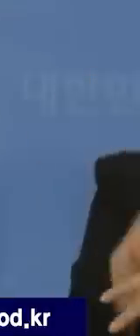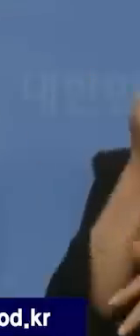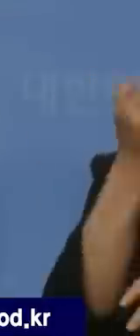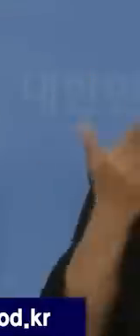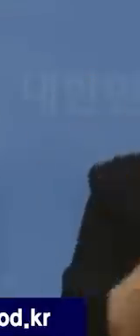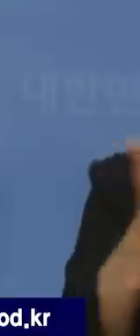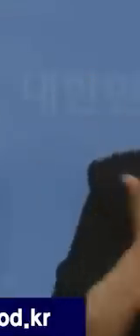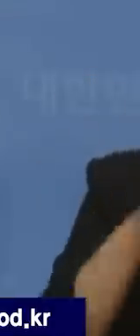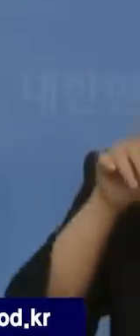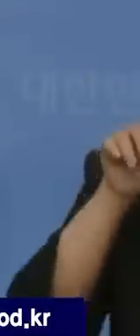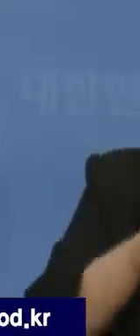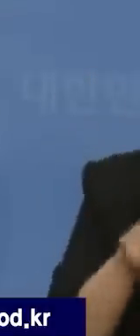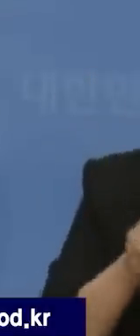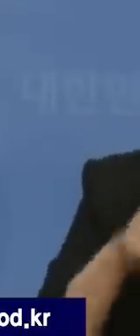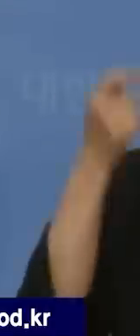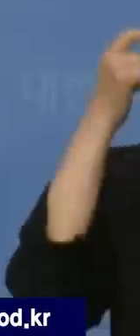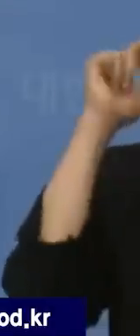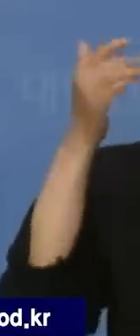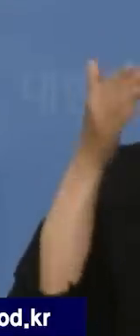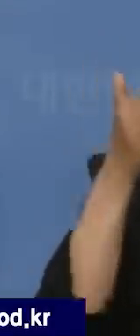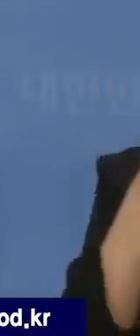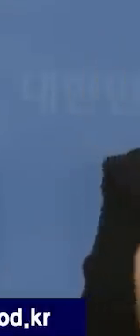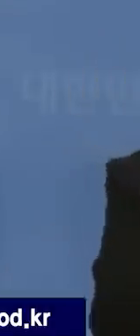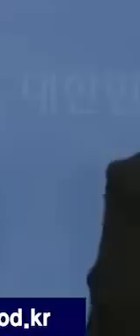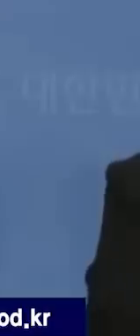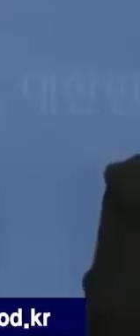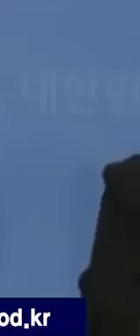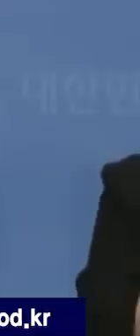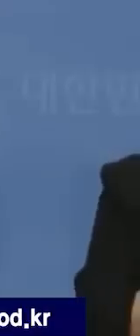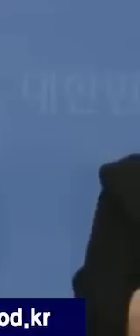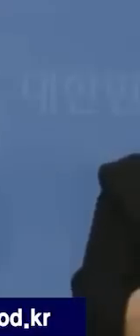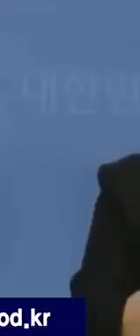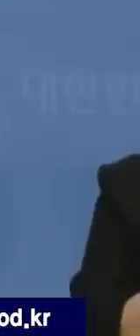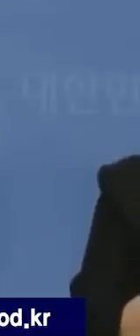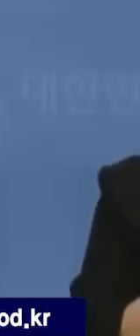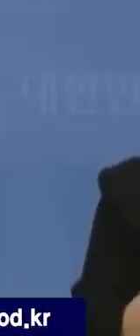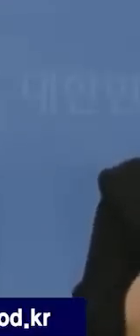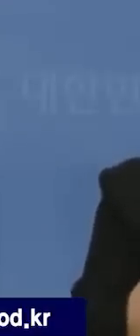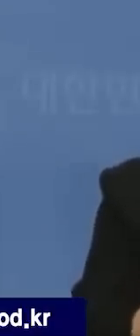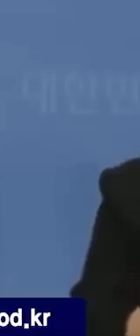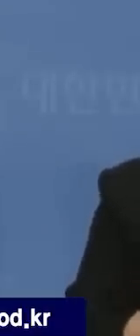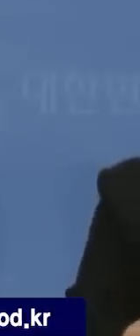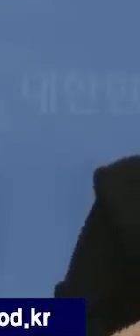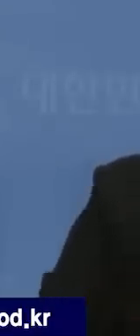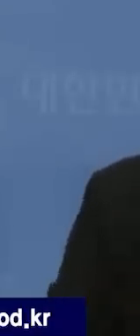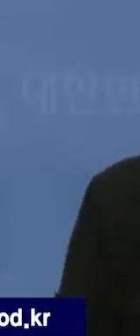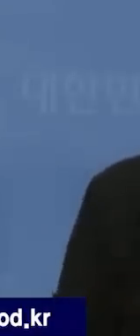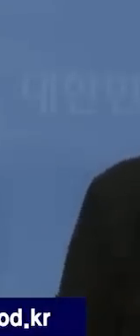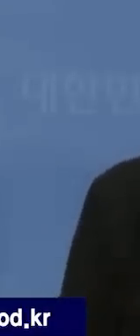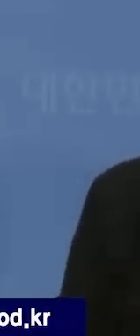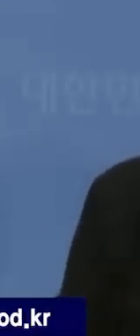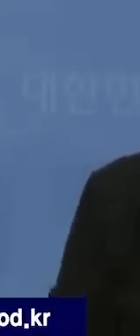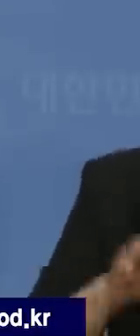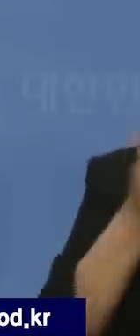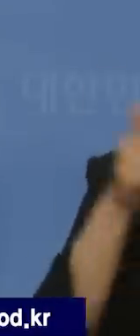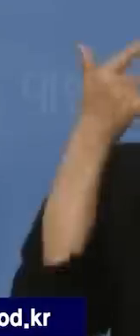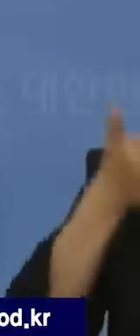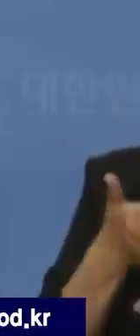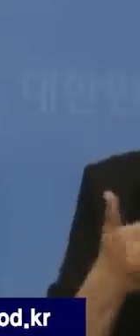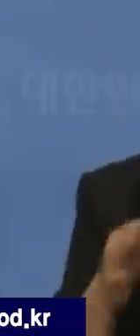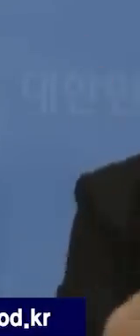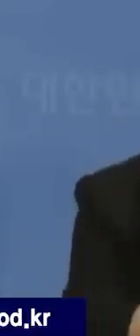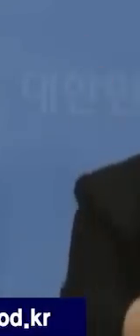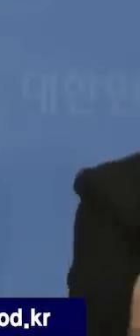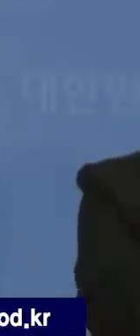69시간제에 대한 미련은 국민에 대한 오기입니다. 윤석열 정부가 국민의 반대로